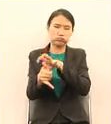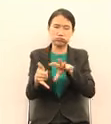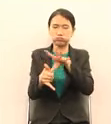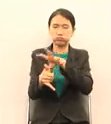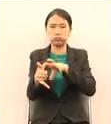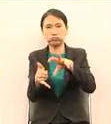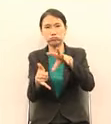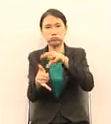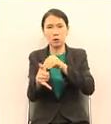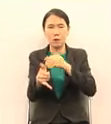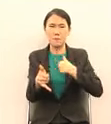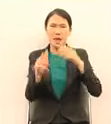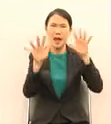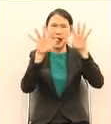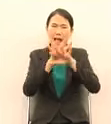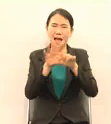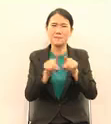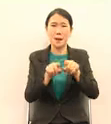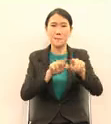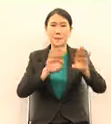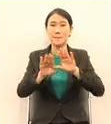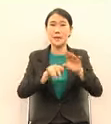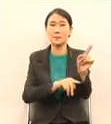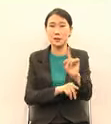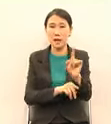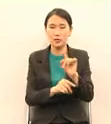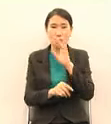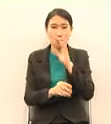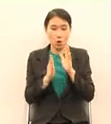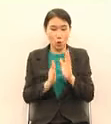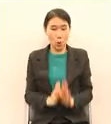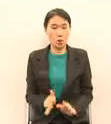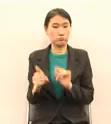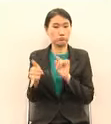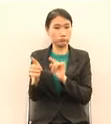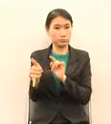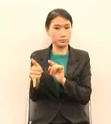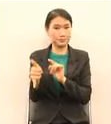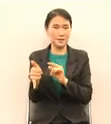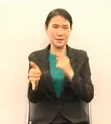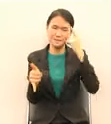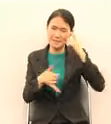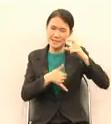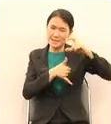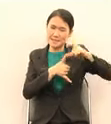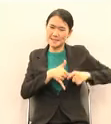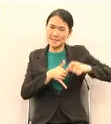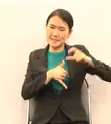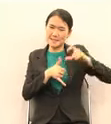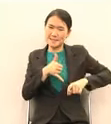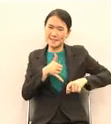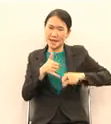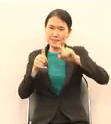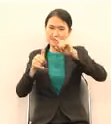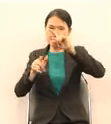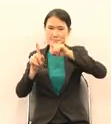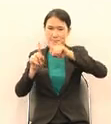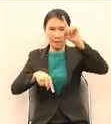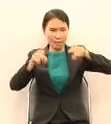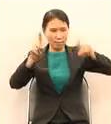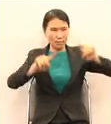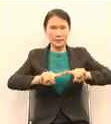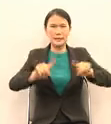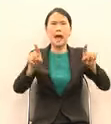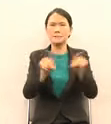ะมีคล้ายๆถ้าจะเปรียบเทียบเหมือนกับคนนะครับก็มีนิสัยที่ไม่เหมือนกันนะครับคล้าย